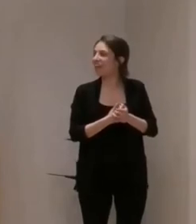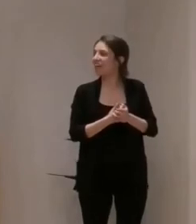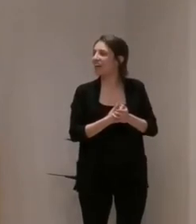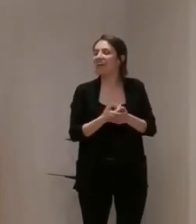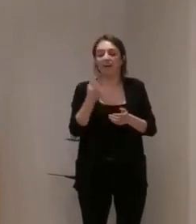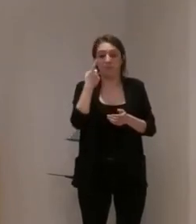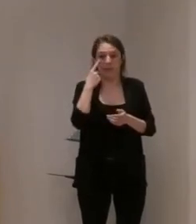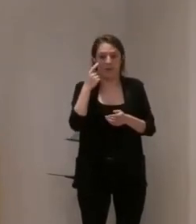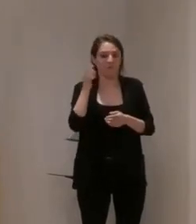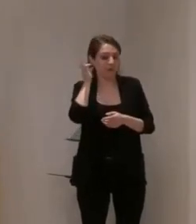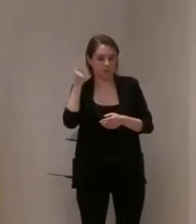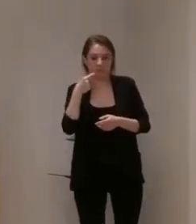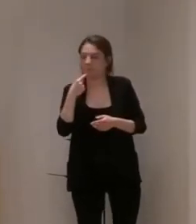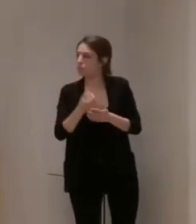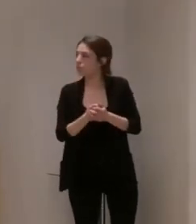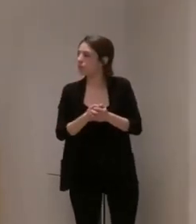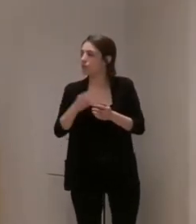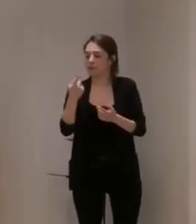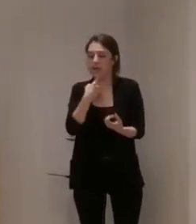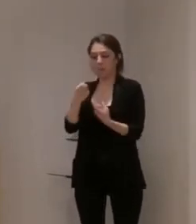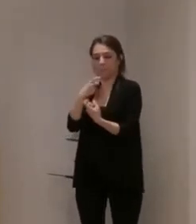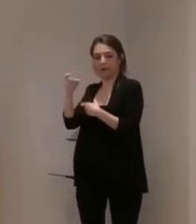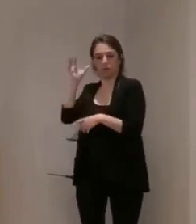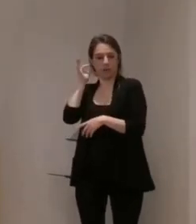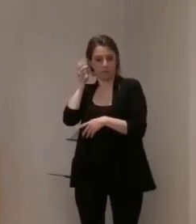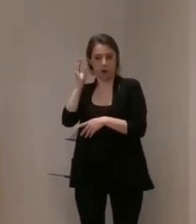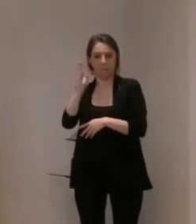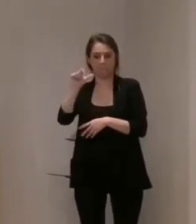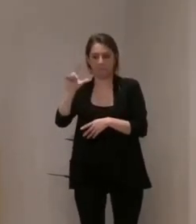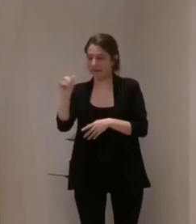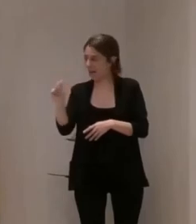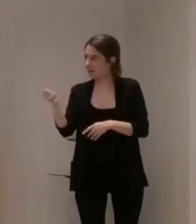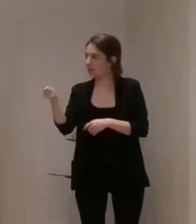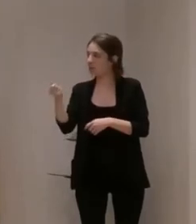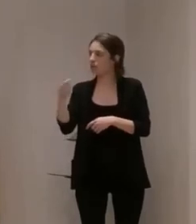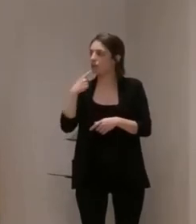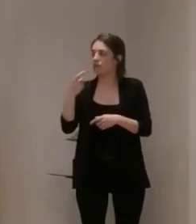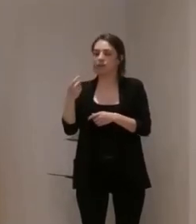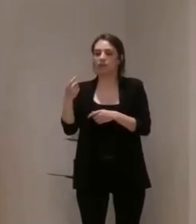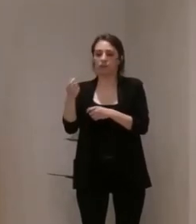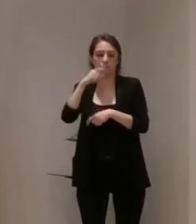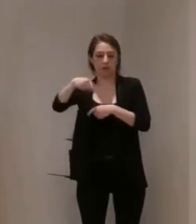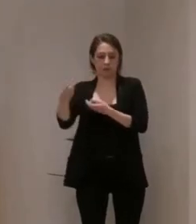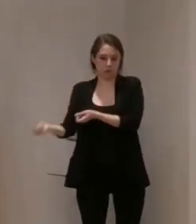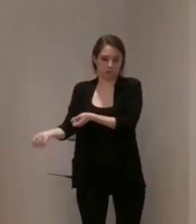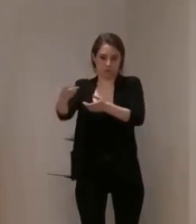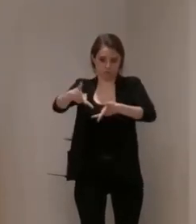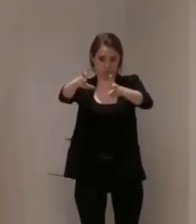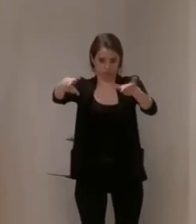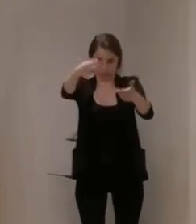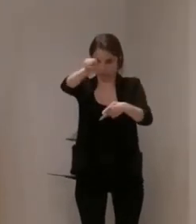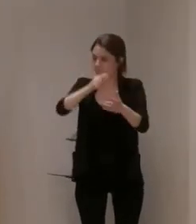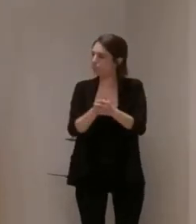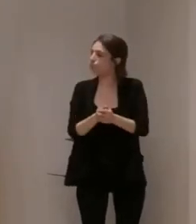Molt bé. Mireu, si us sembla, voldria interpel·lar la Pilar, perquè a més em donaràs peu a passar-li la pilota amb ells. Això que deies de la nova